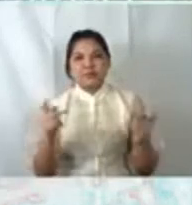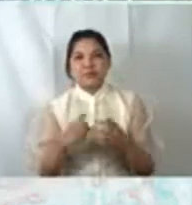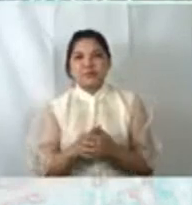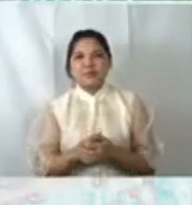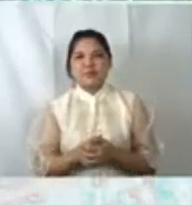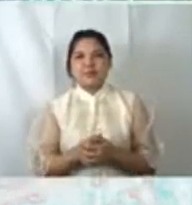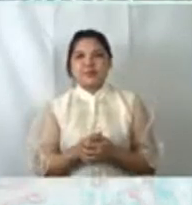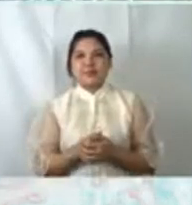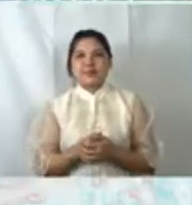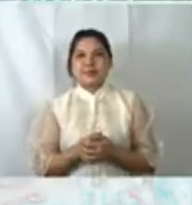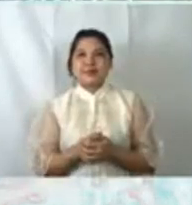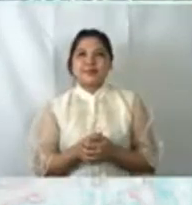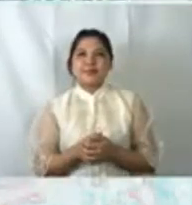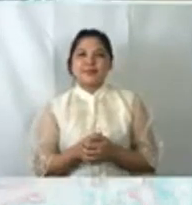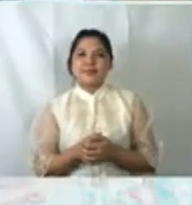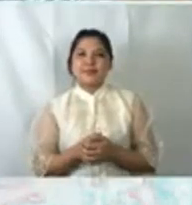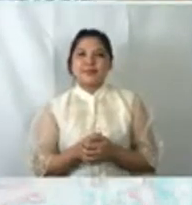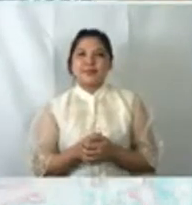no?